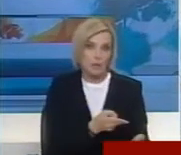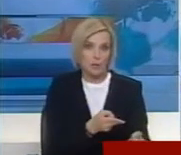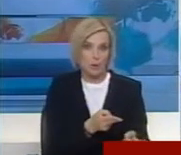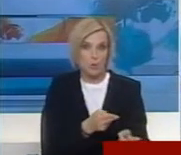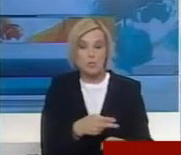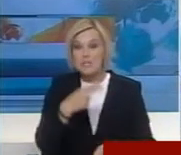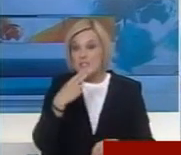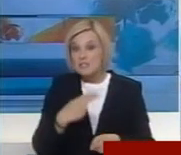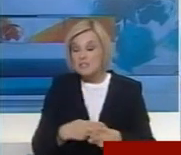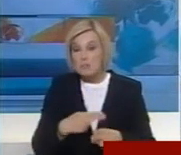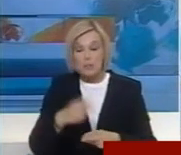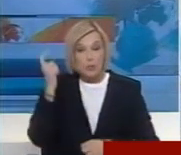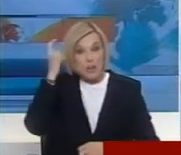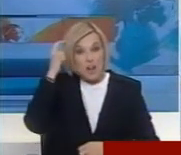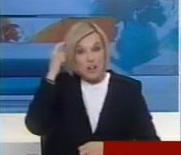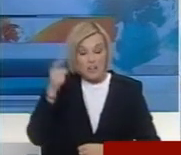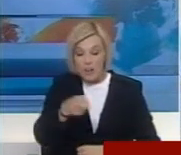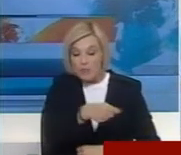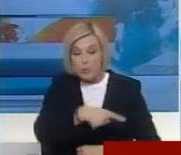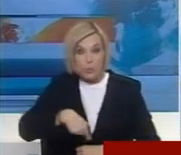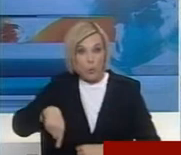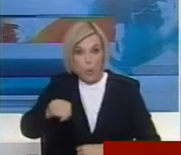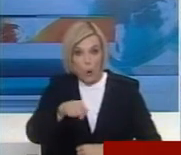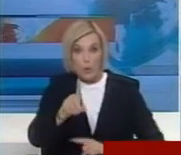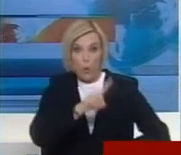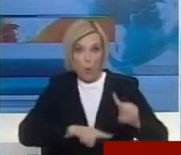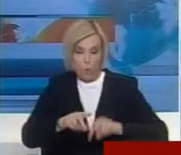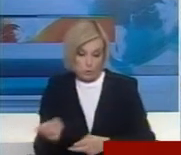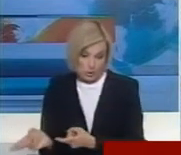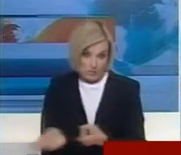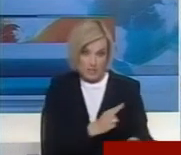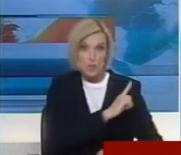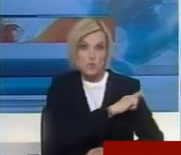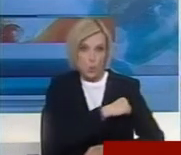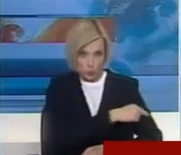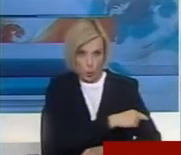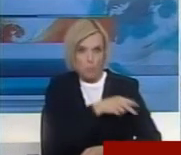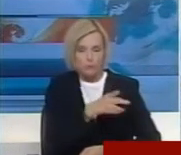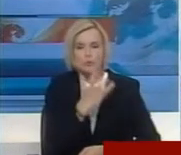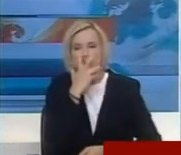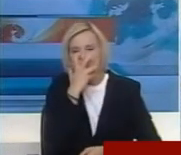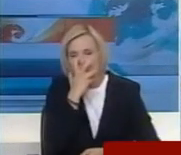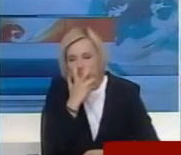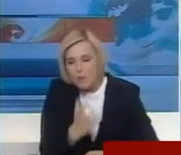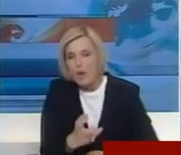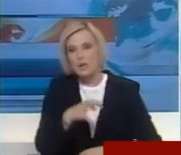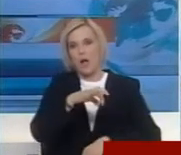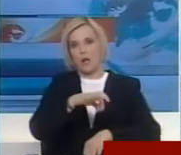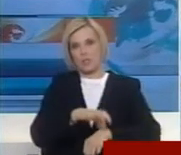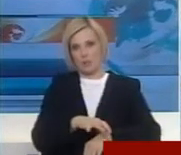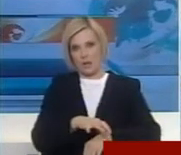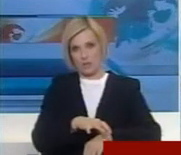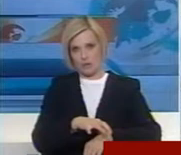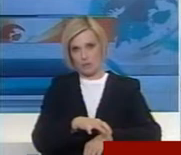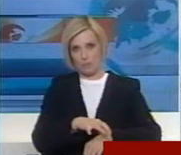είναι η κορυφή του παγόβουνου, αυτοί που κινδυνεύουν από τις επιπλοκές. Στις μεγάλες σειρές ασθενών από την Κίνα, το ποσοστό